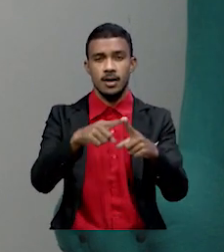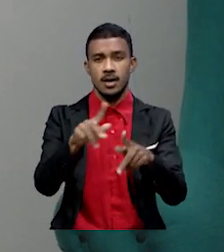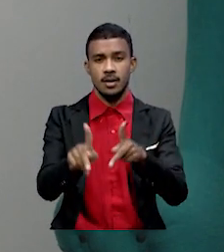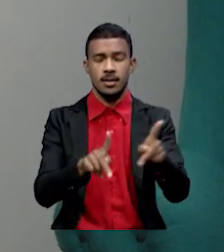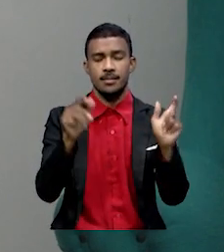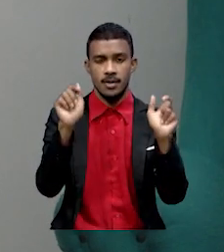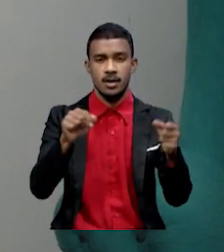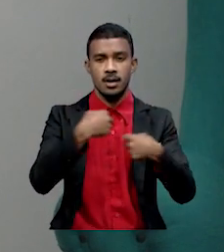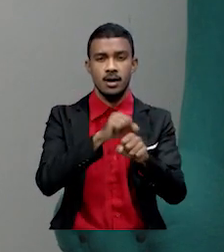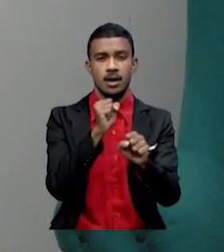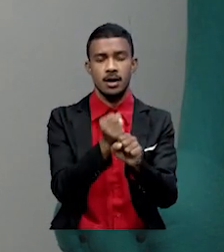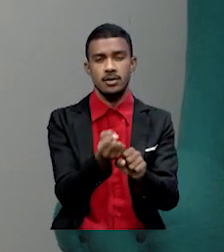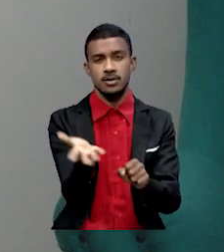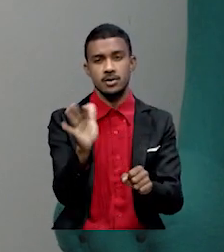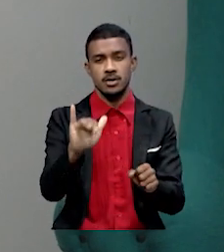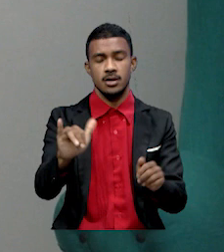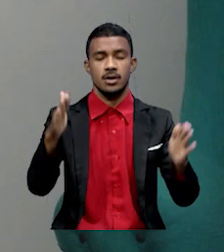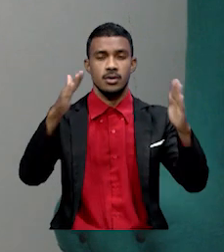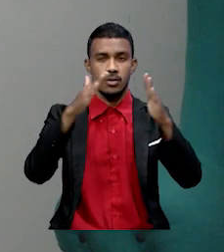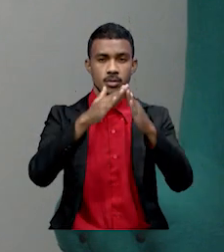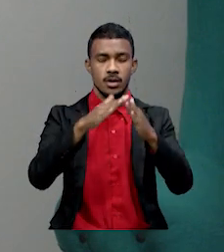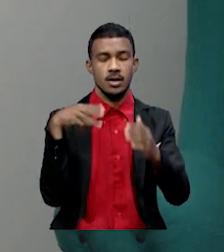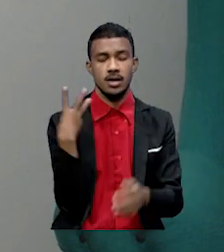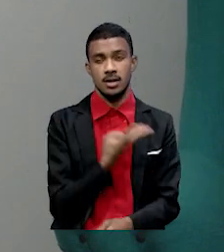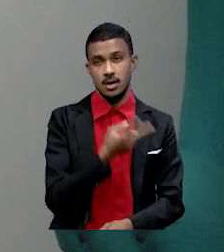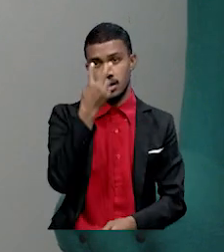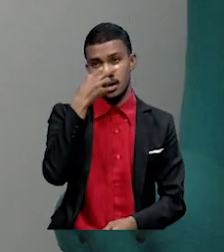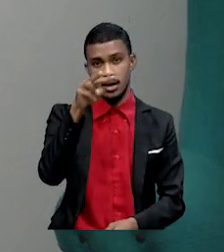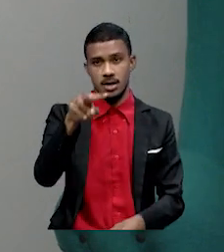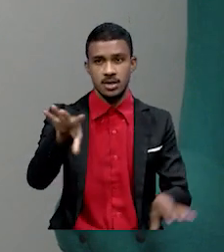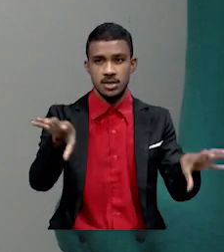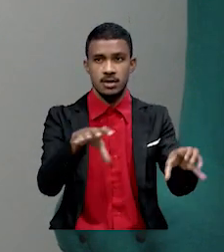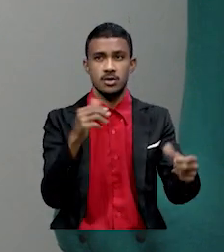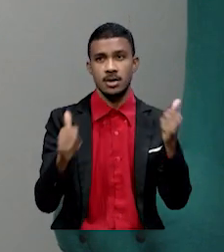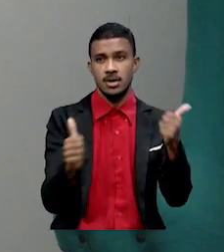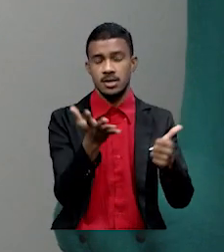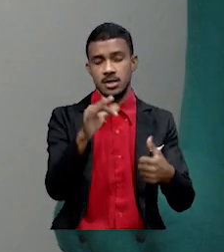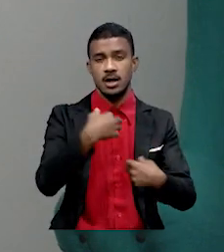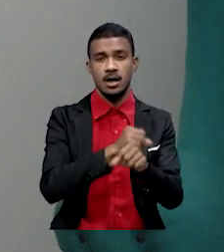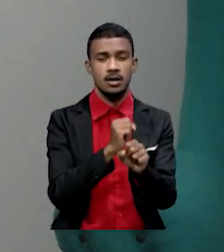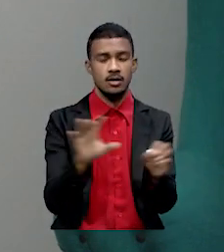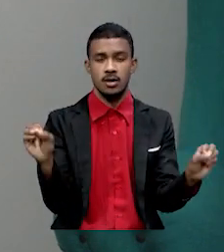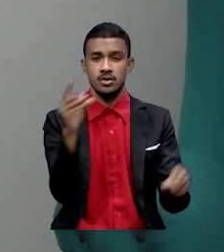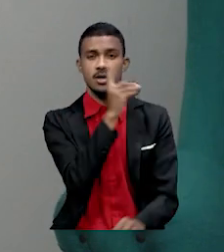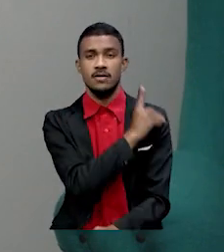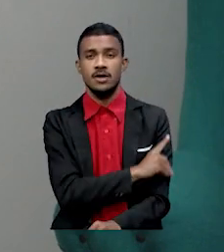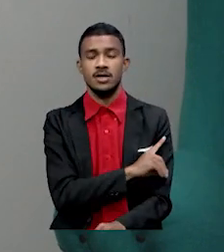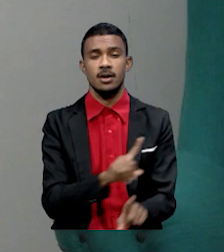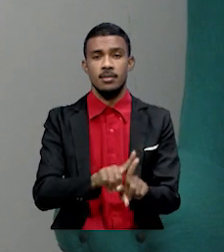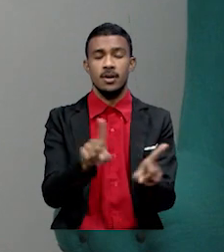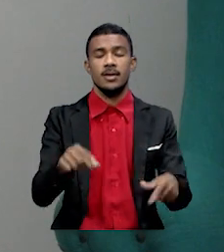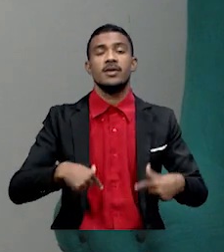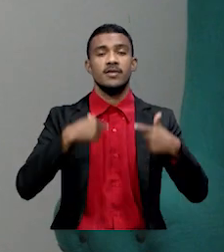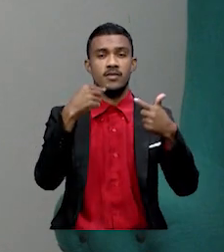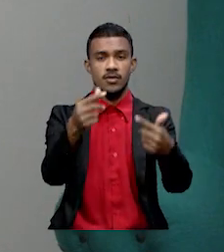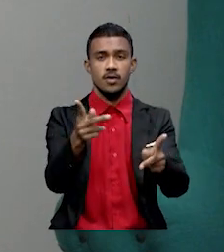dare ser ne uma então dare kata serviço ne be que sira haro la os de defesa mas também sira fo proteção e